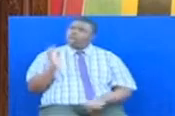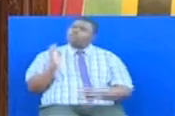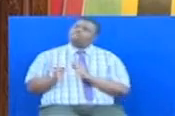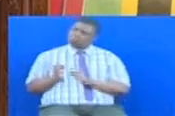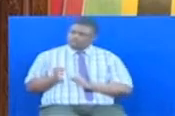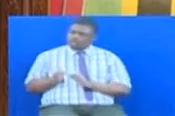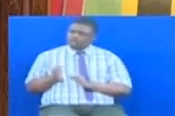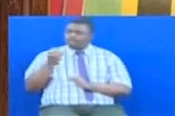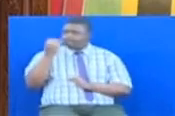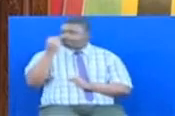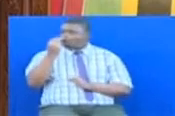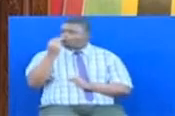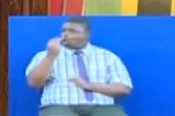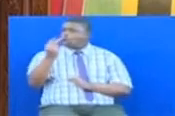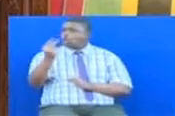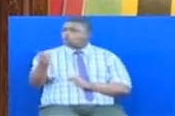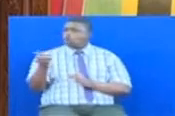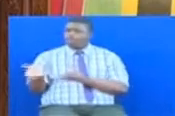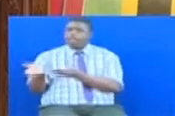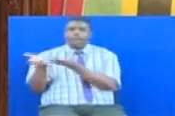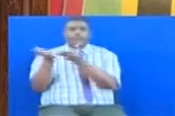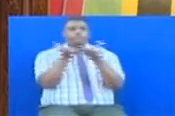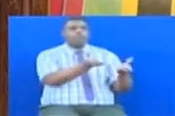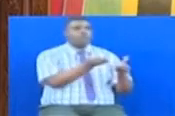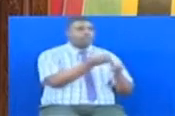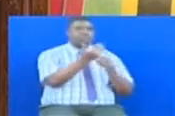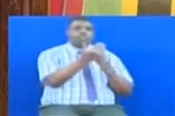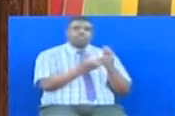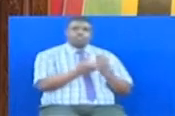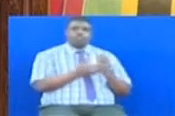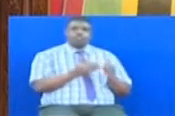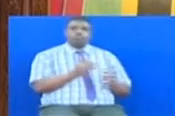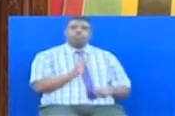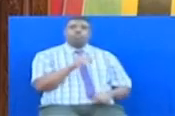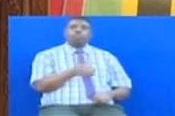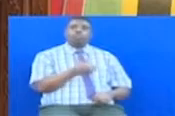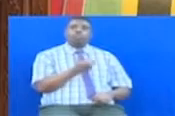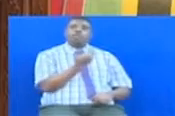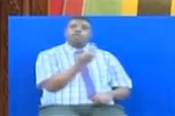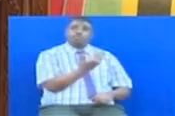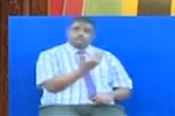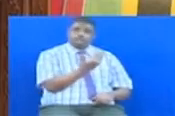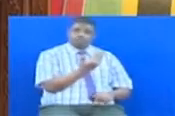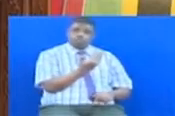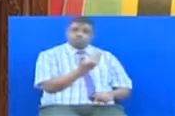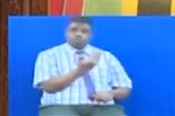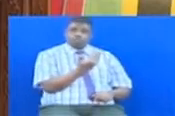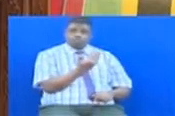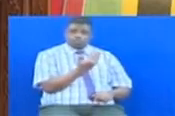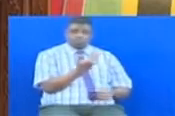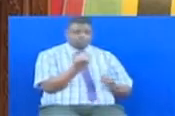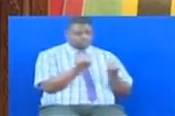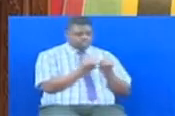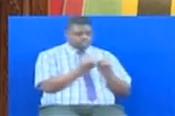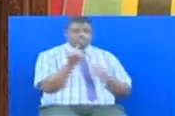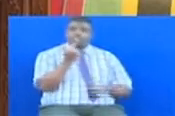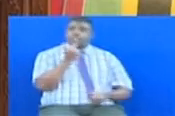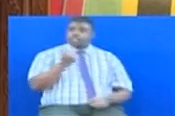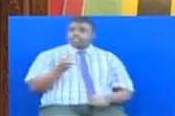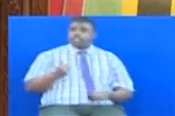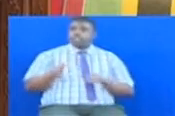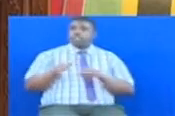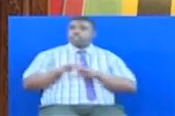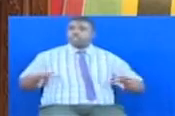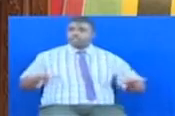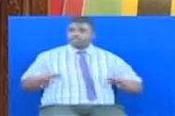kwa miaka 200 ijayo. Tunaenda kumtumia kwa miaka 5 ijayo ili kuhakikisha tunaenda kuitengeneza Tanzania salama